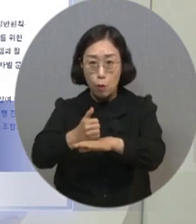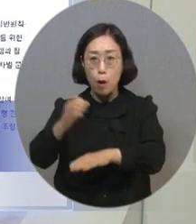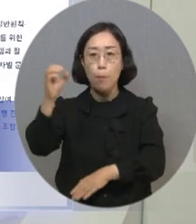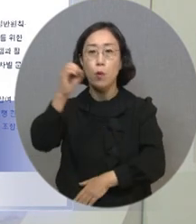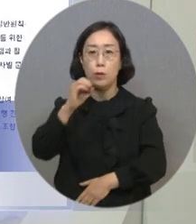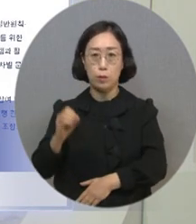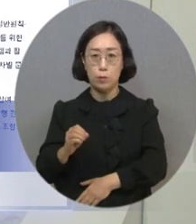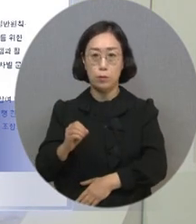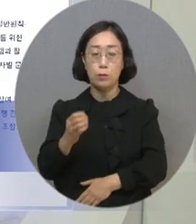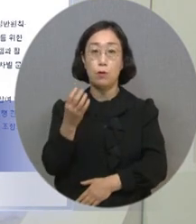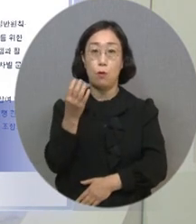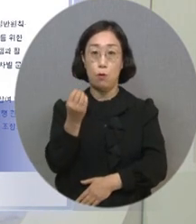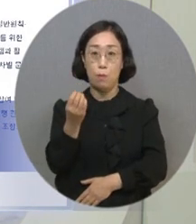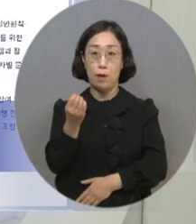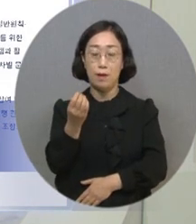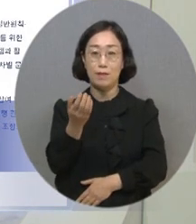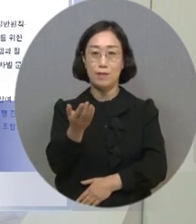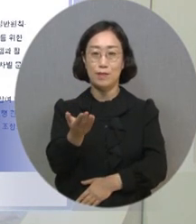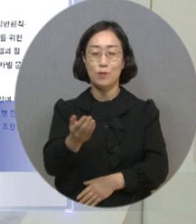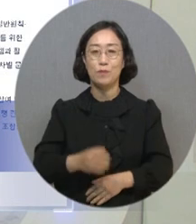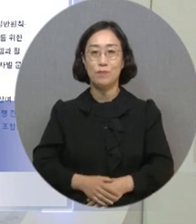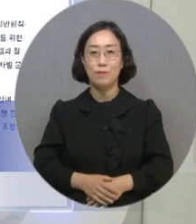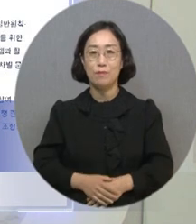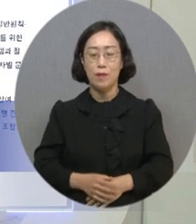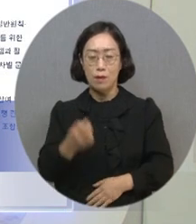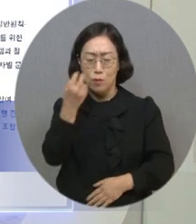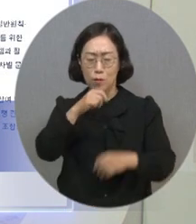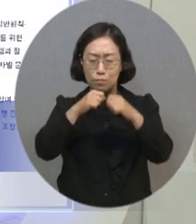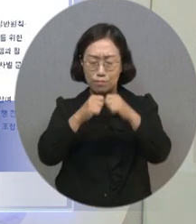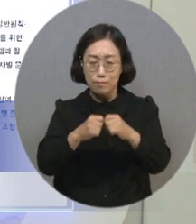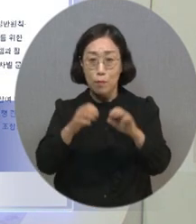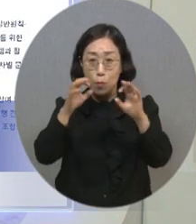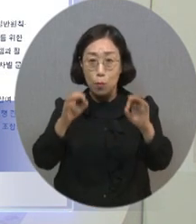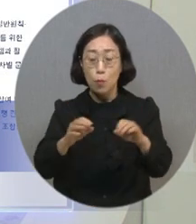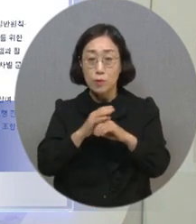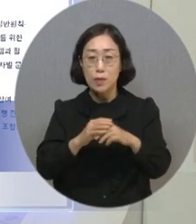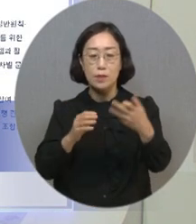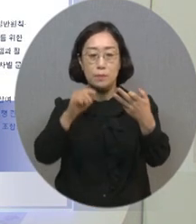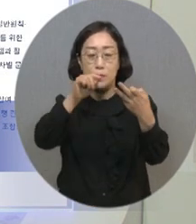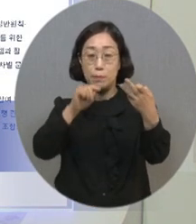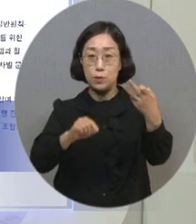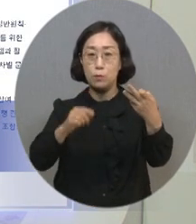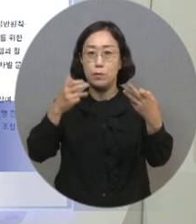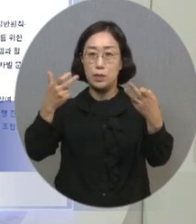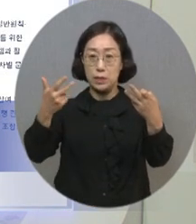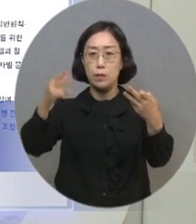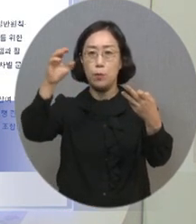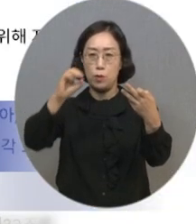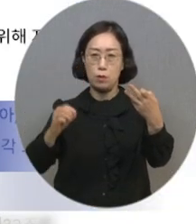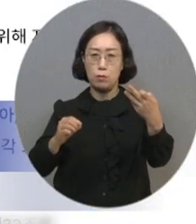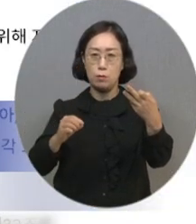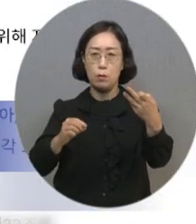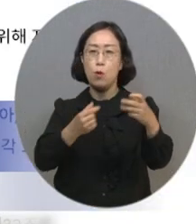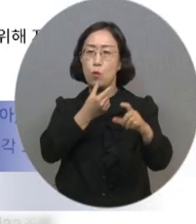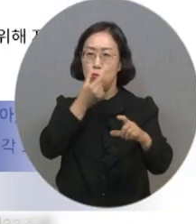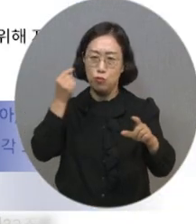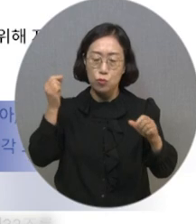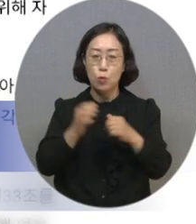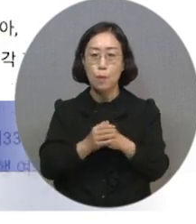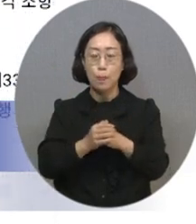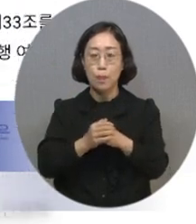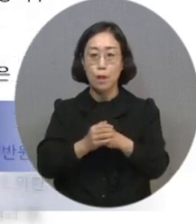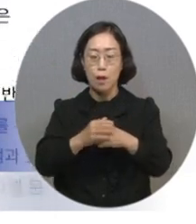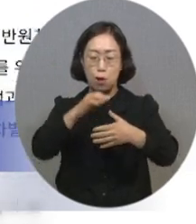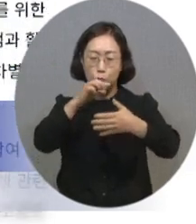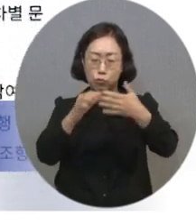이행률은 어느 정도 될까요이 모니터링 결과 정부 이행률은 13.7% 불가했습니다 전체